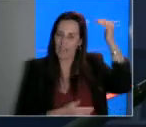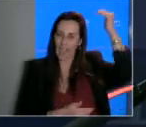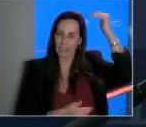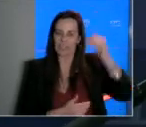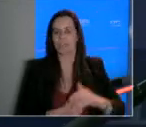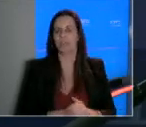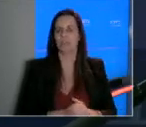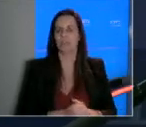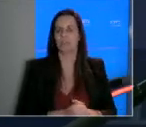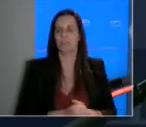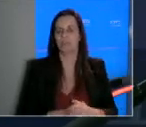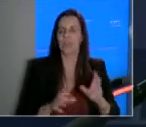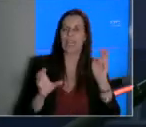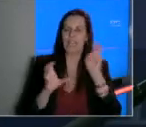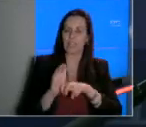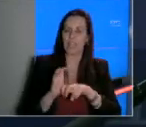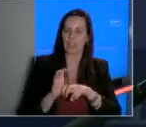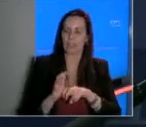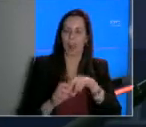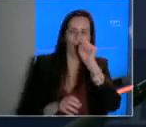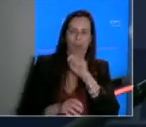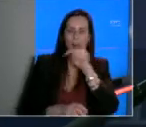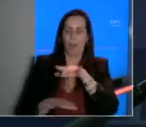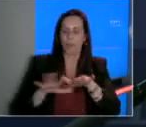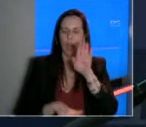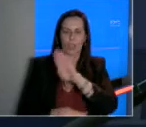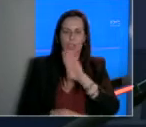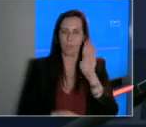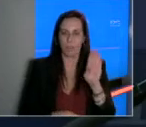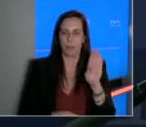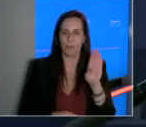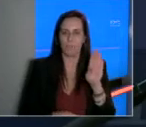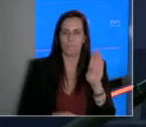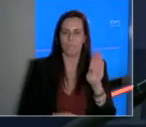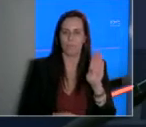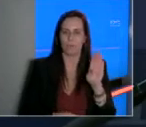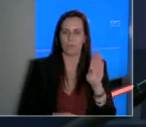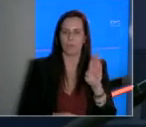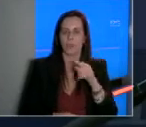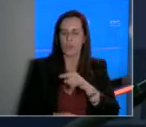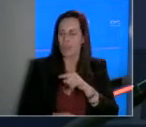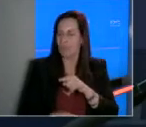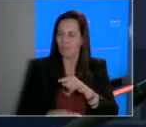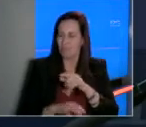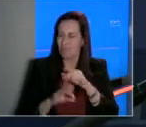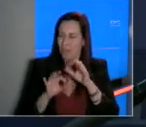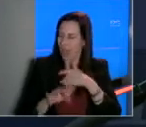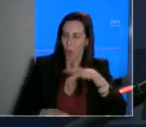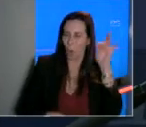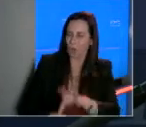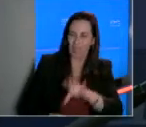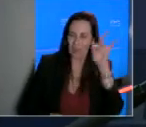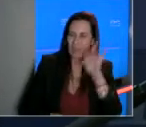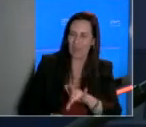גנץ להיכנס, לזחול לממשלתו של בנימין נתניהו, שמסמל את כל מה שאנחנו מתנגדים